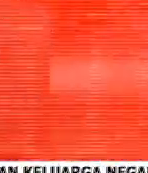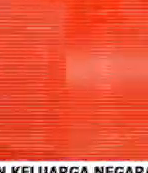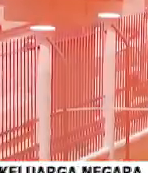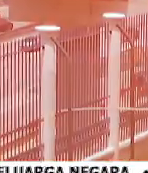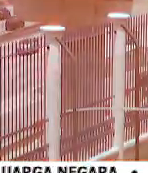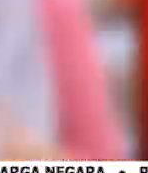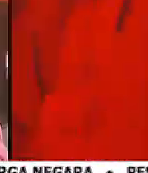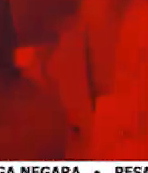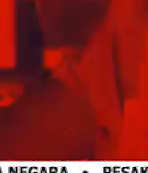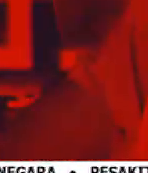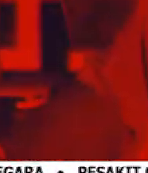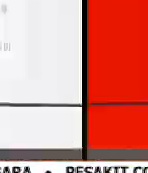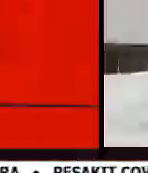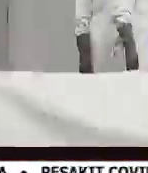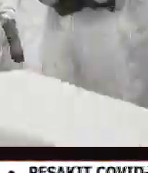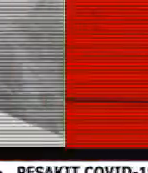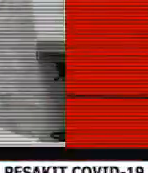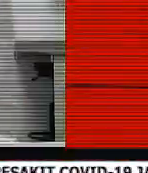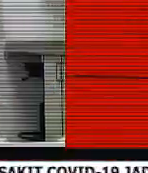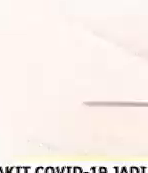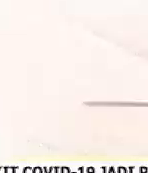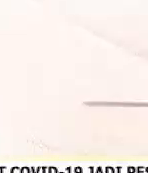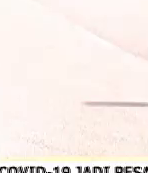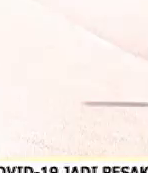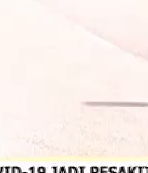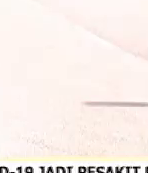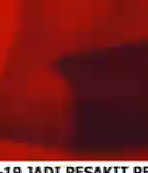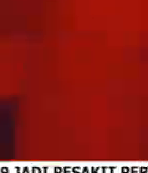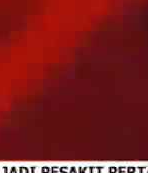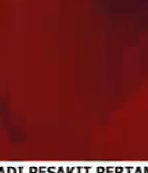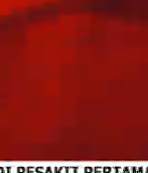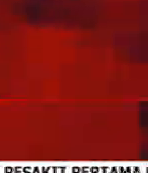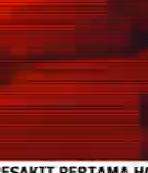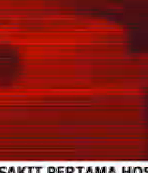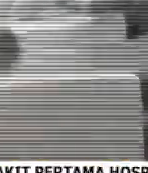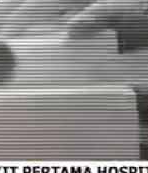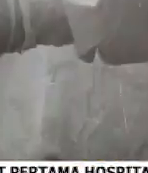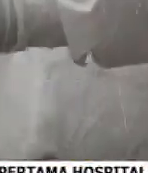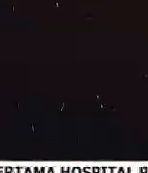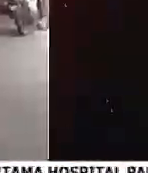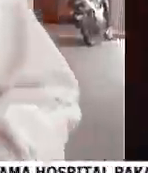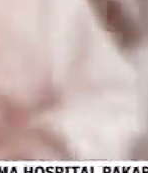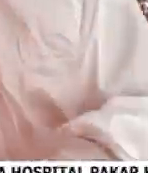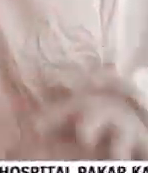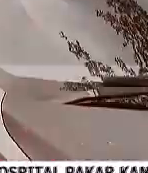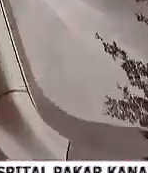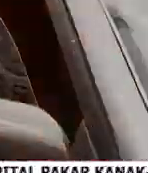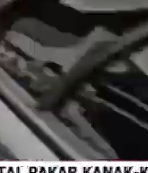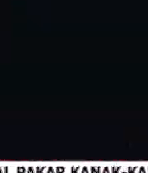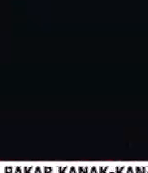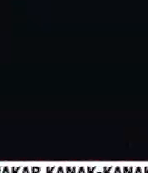Polis akan mengeluarkan notis tawaran kompak. Itu antara mesej yang kita terima hari-hari sepanjang tempoh kita menggunakan berbantu